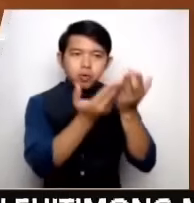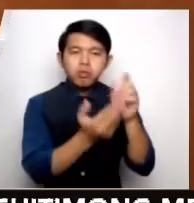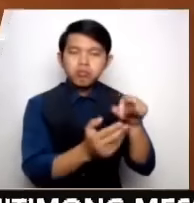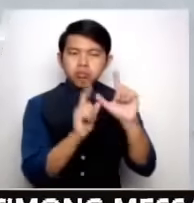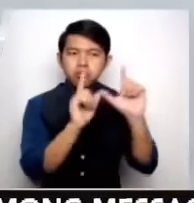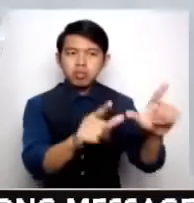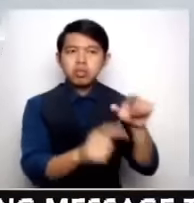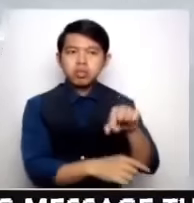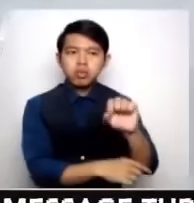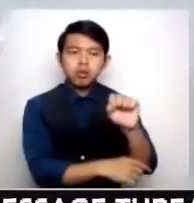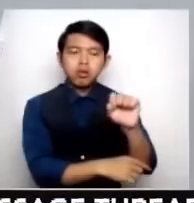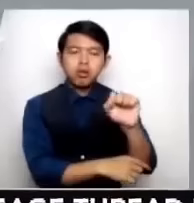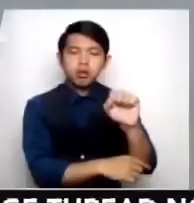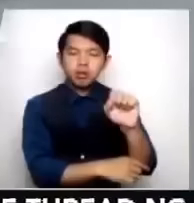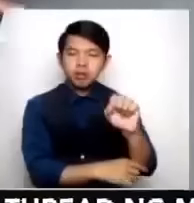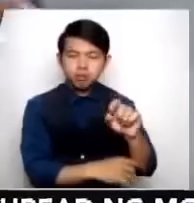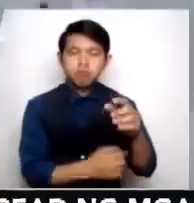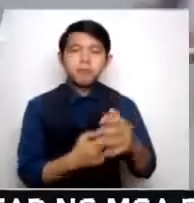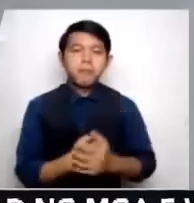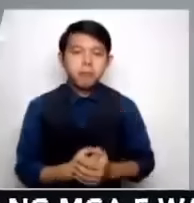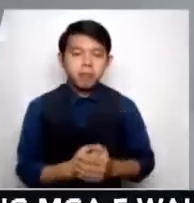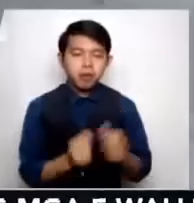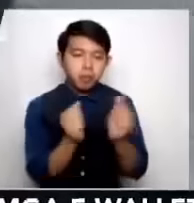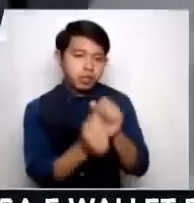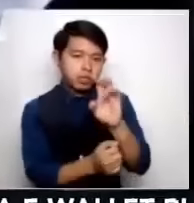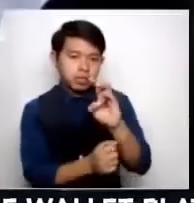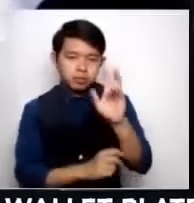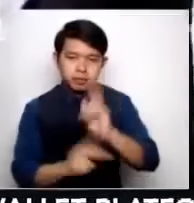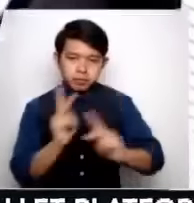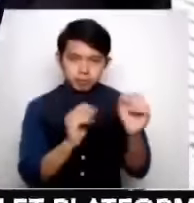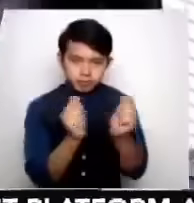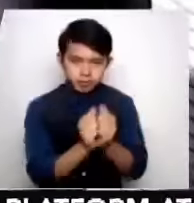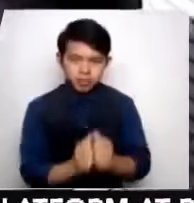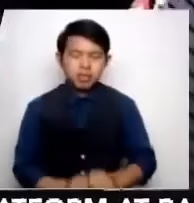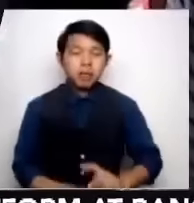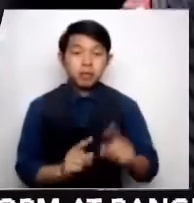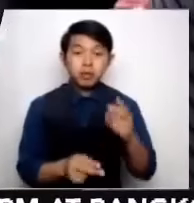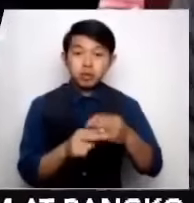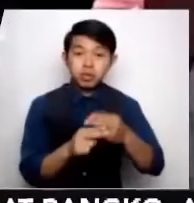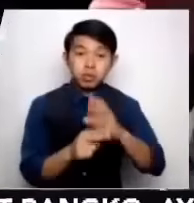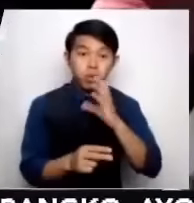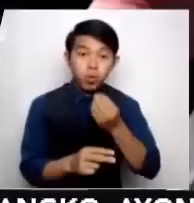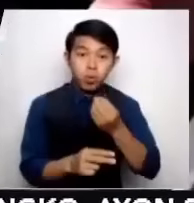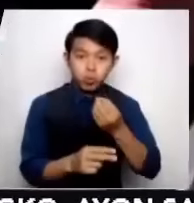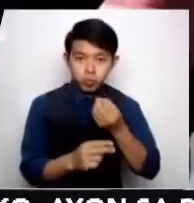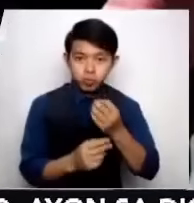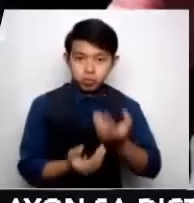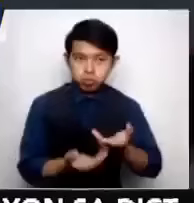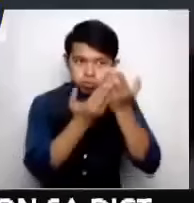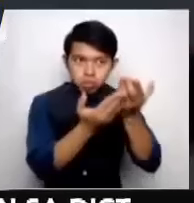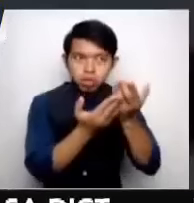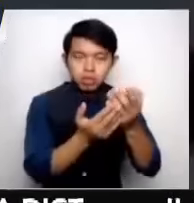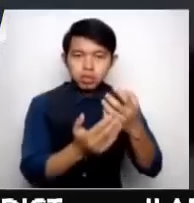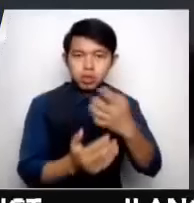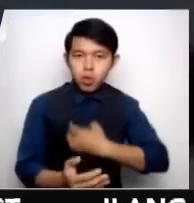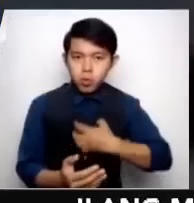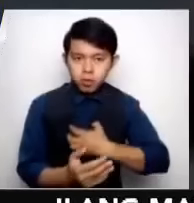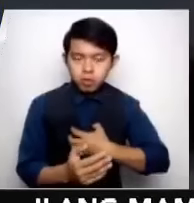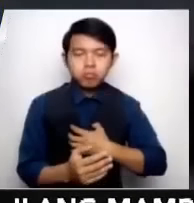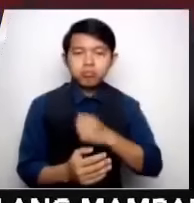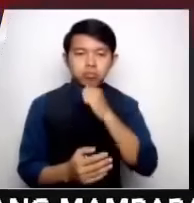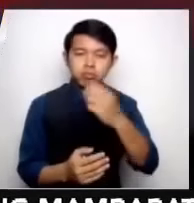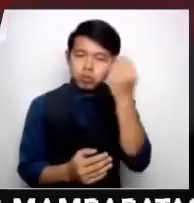QC. Hindi pinangalanan ni Attorney Noel Joseph Strada ang kanyang kliyenteng nagsampa ng reklamo laban sa aktor. Pero ang sabi niya, nagbigay daw ito ng